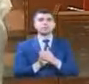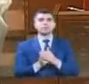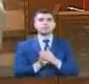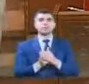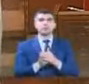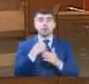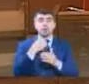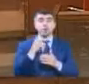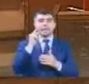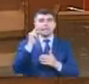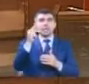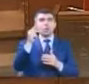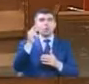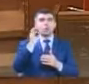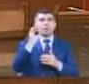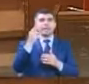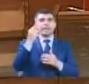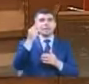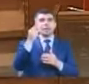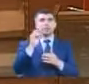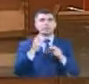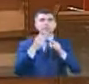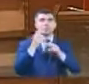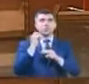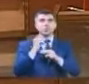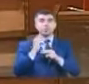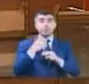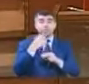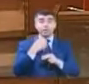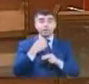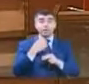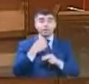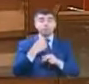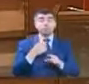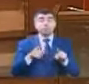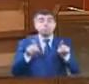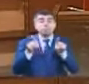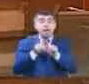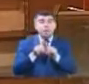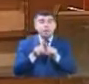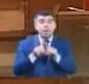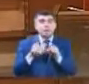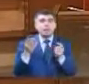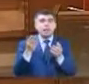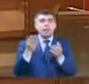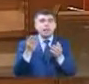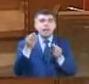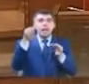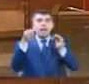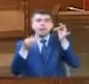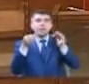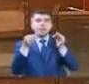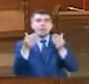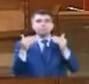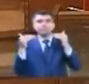الانتقائيه التعريفه الانتقائيه الساده النواب هو واحد المقتضى فيه عدالة اجتماعية لأنه سابقا